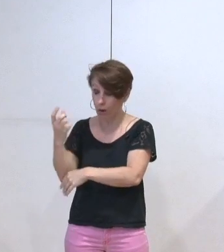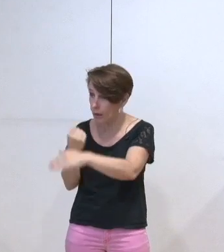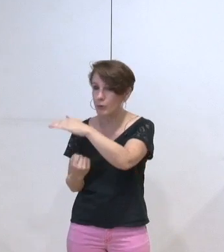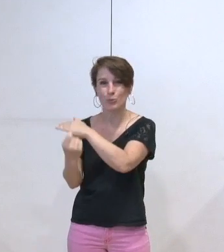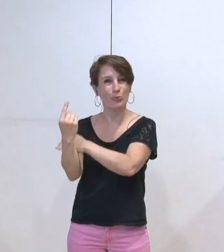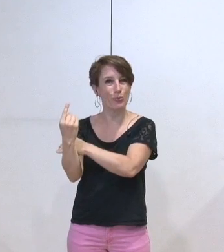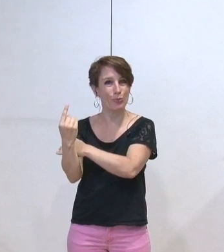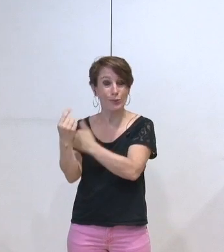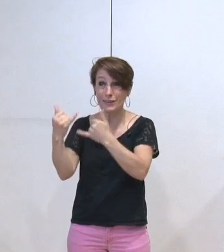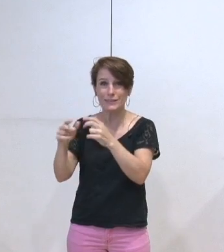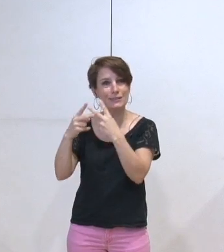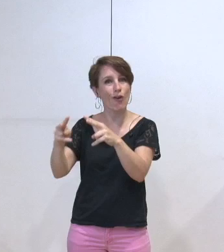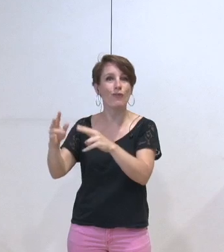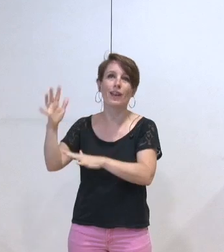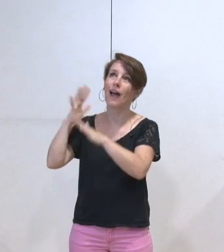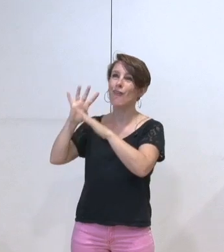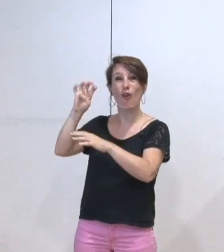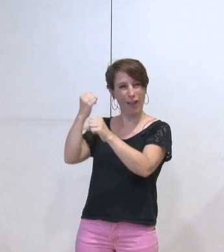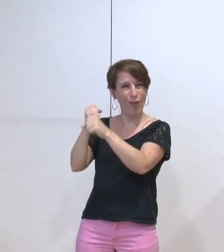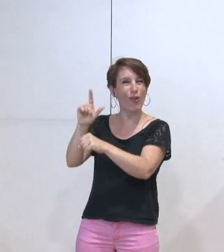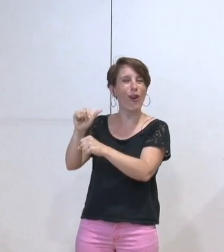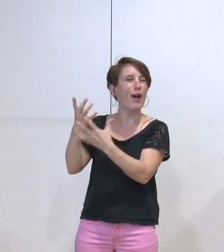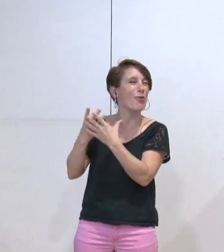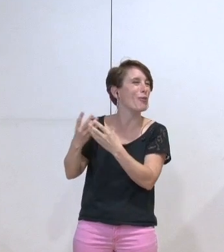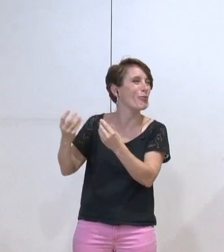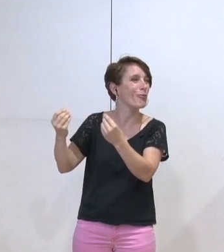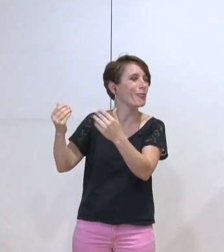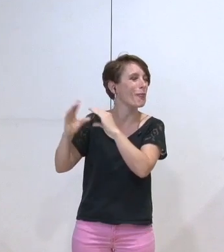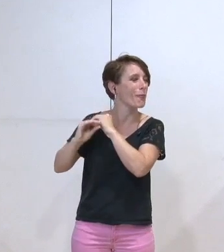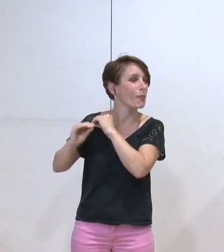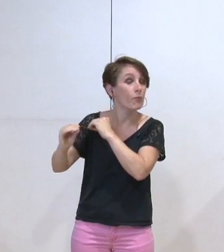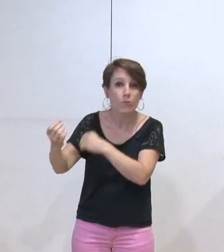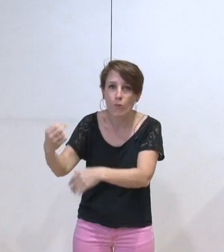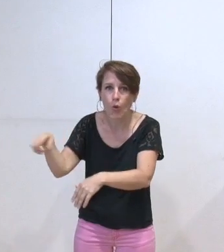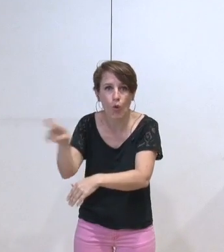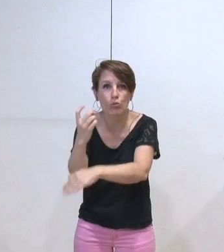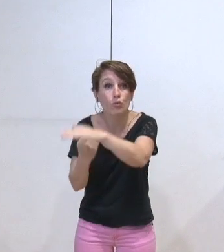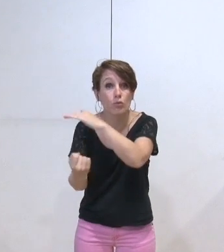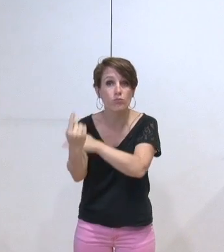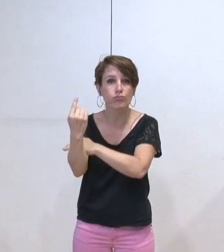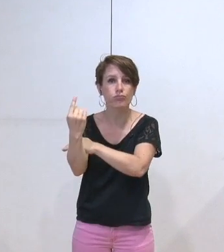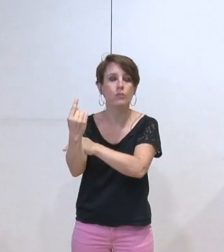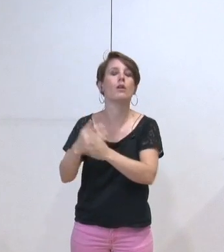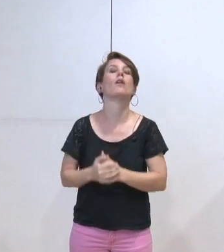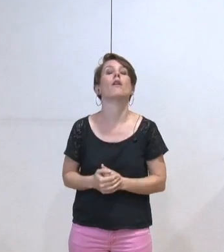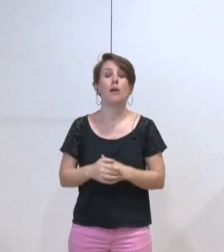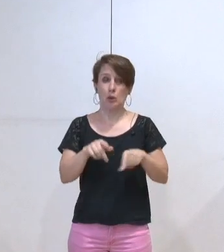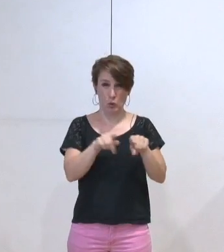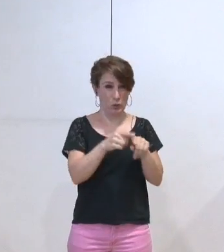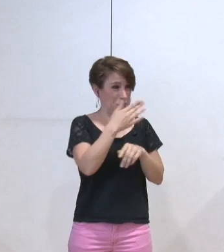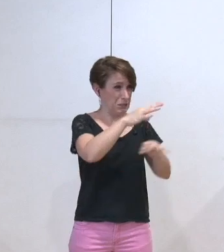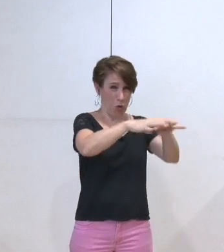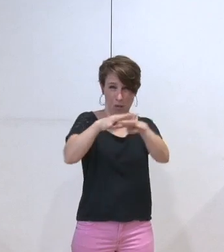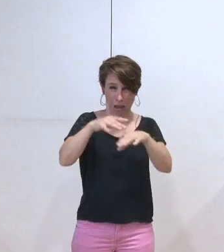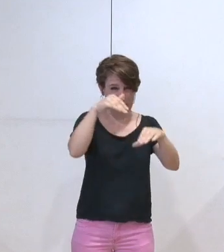disparus il y a 40 ans alors que certains de nos quartiers subissent des phénomènes répétés de